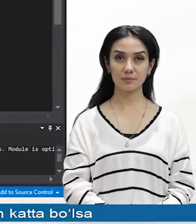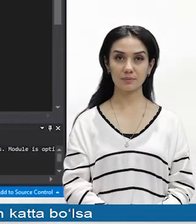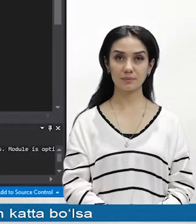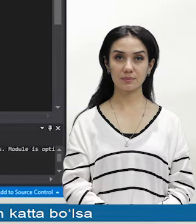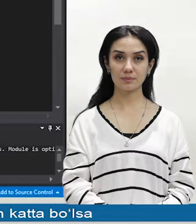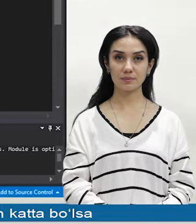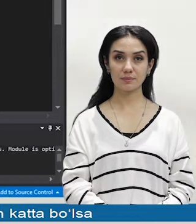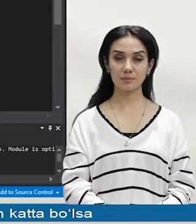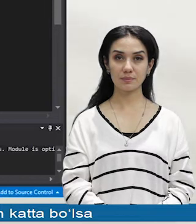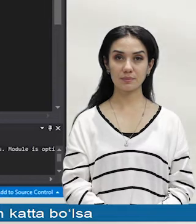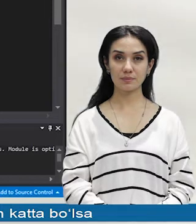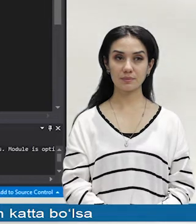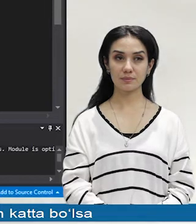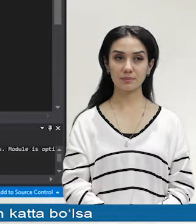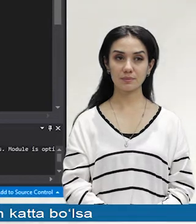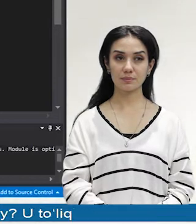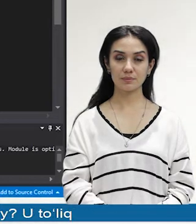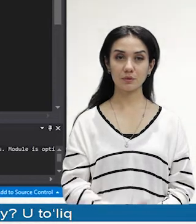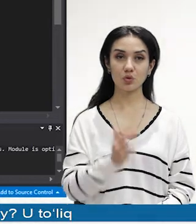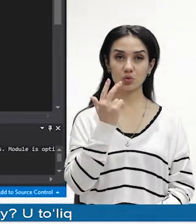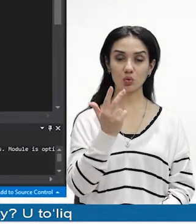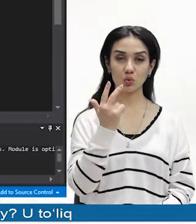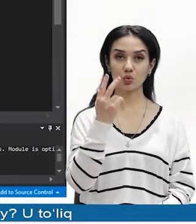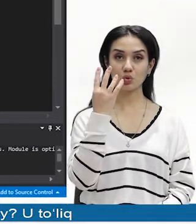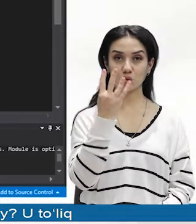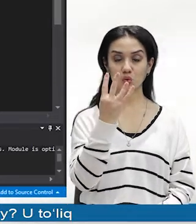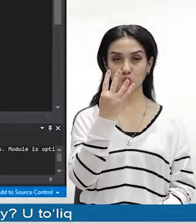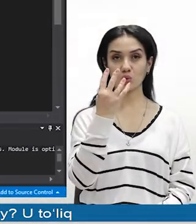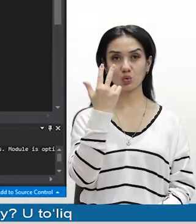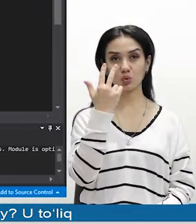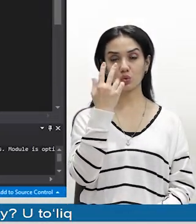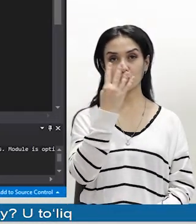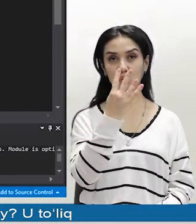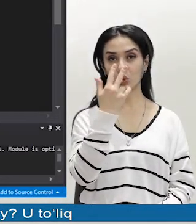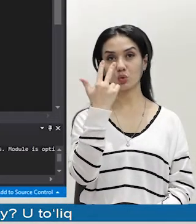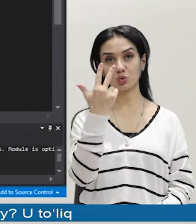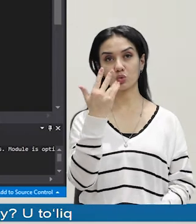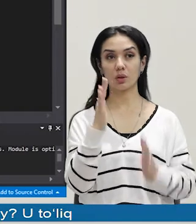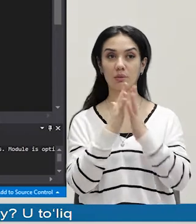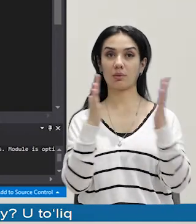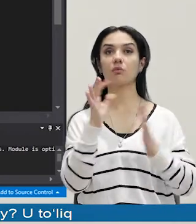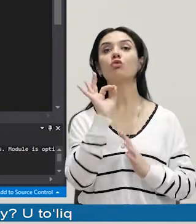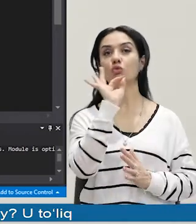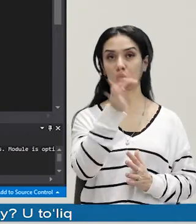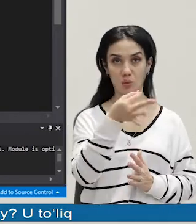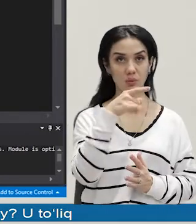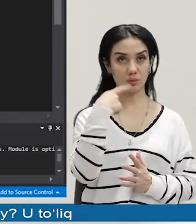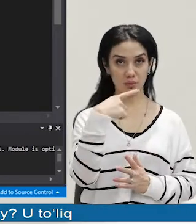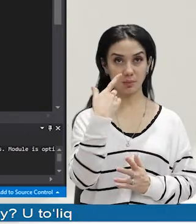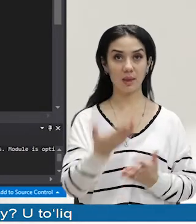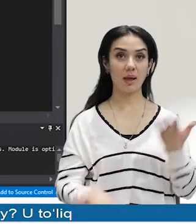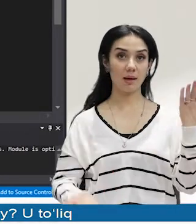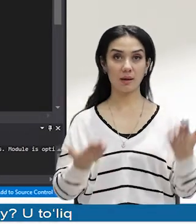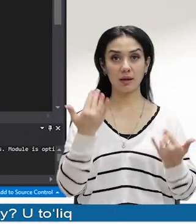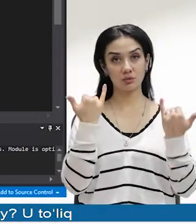ko'rdinglar. Ya'ni 4 3 dan katta bo'lsa to'g'ri deyapti. 4 3 dan katta bo'lsa to'g'ri deyapti.